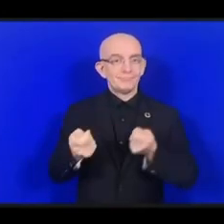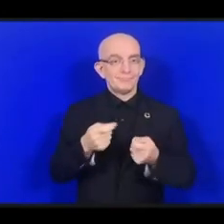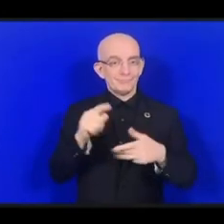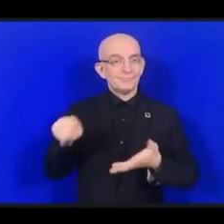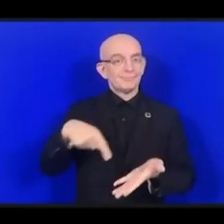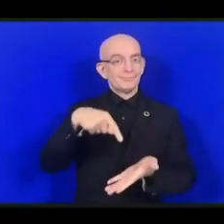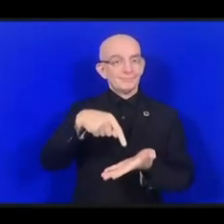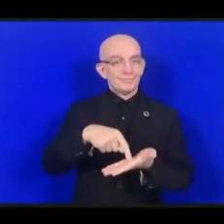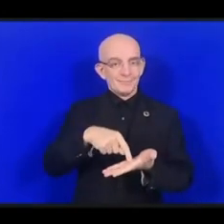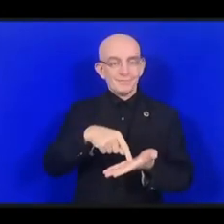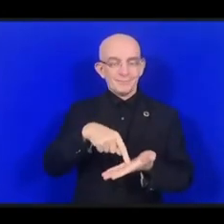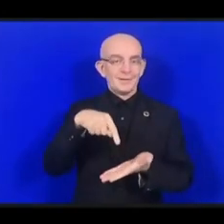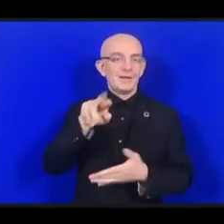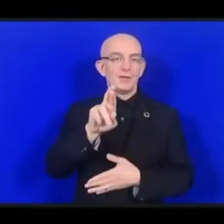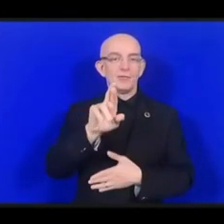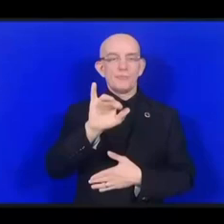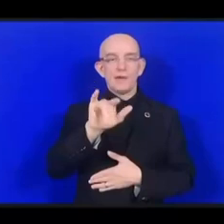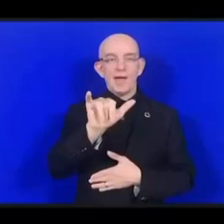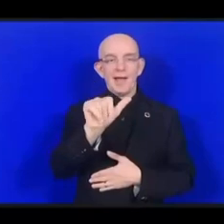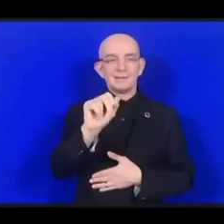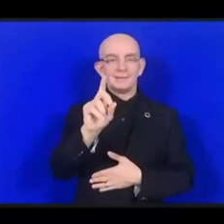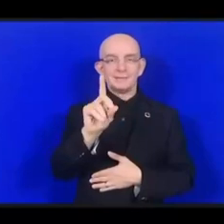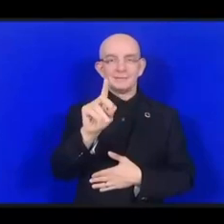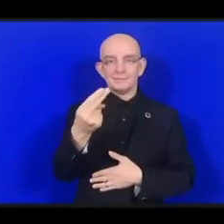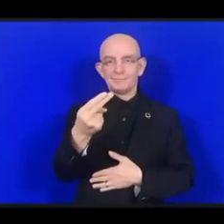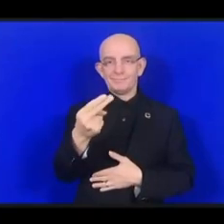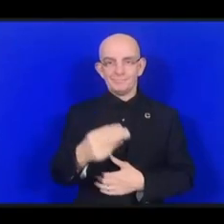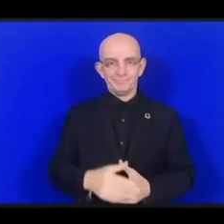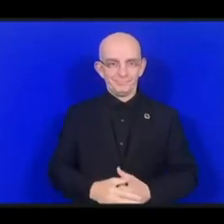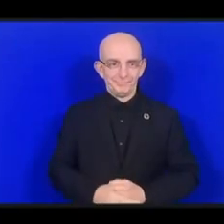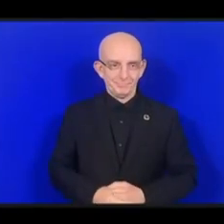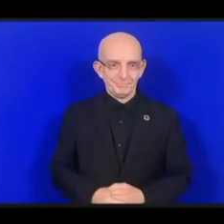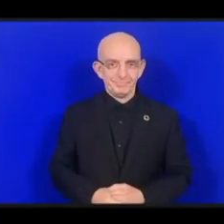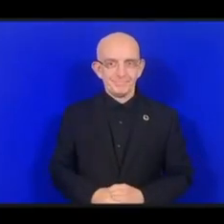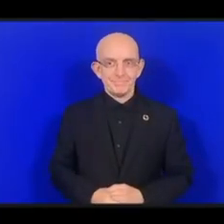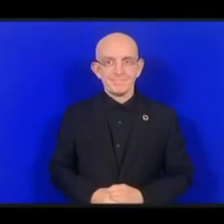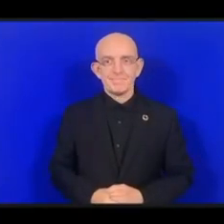الانترنت لعام 2024 في الرياض